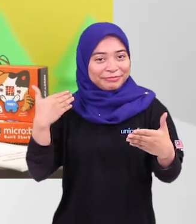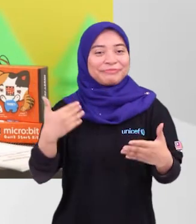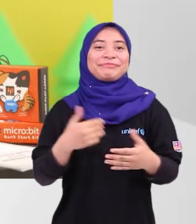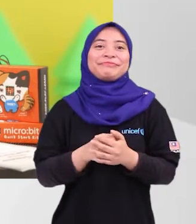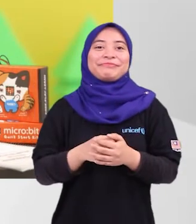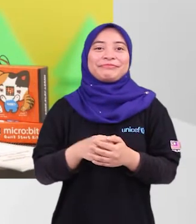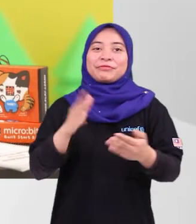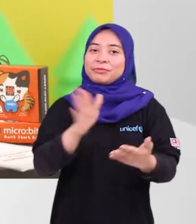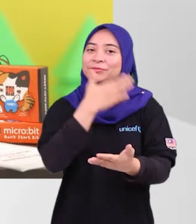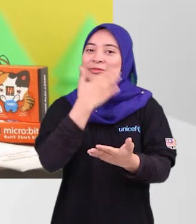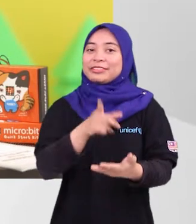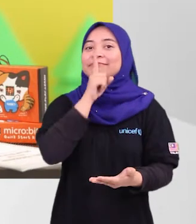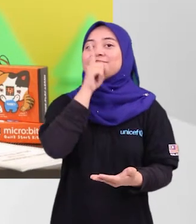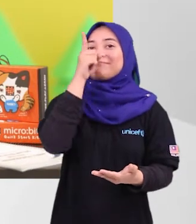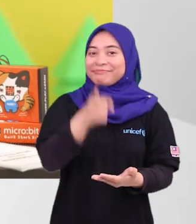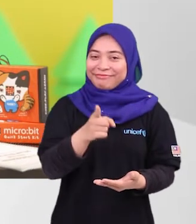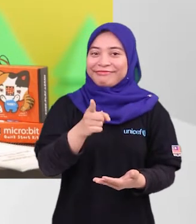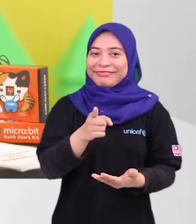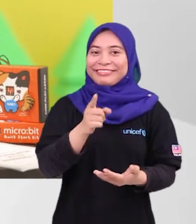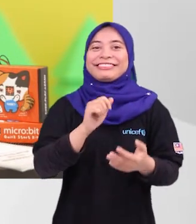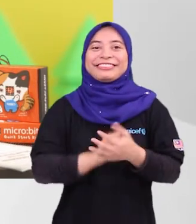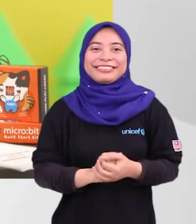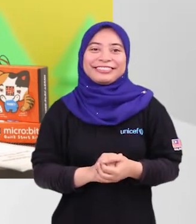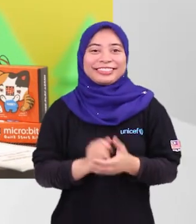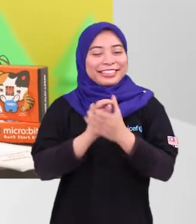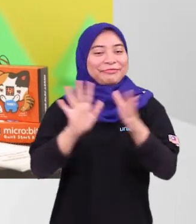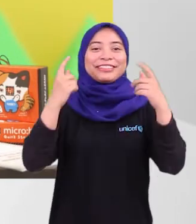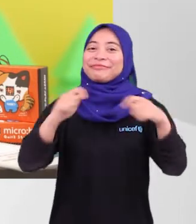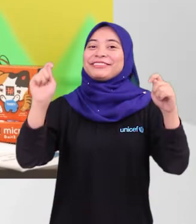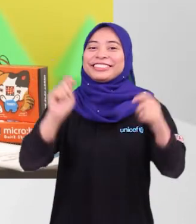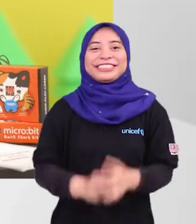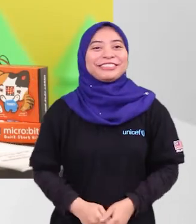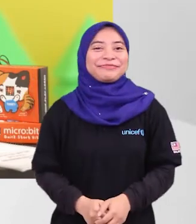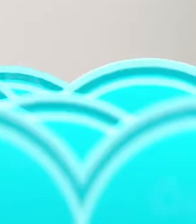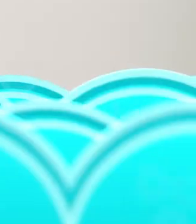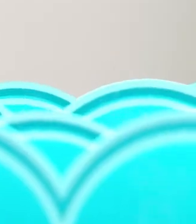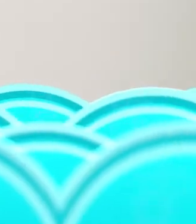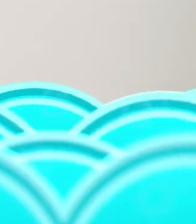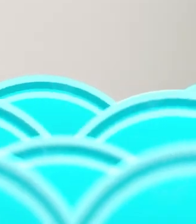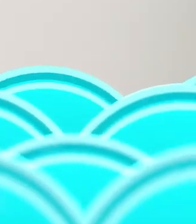seterusnya, cuba buatkan Baby Shark untuk memainkan lagu Baby Shark yang sebenar. Selamat mencuba!